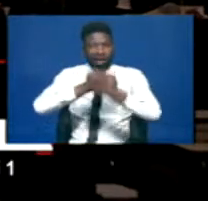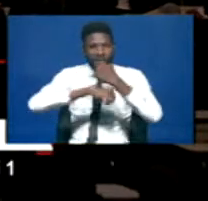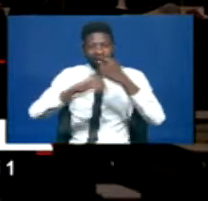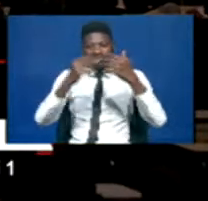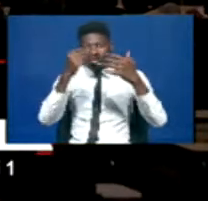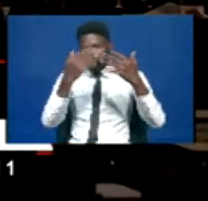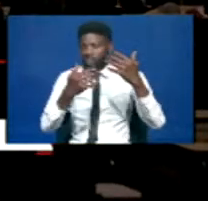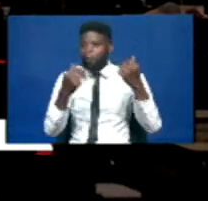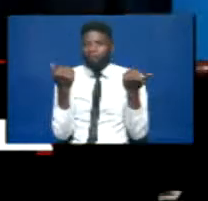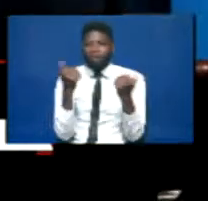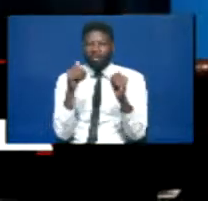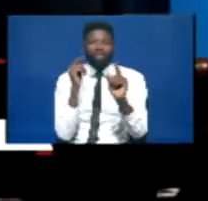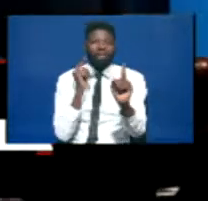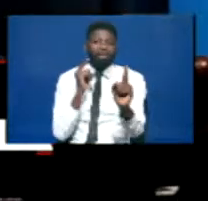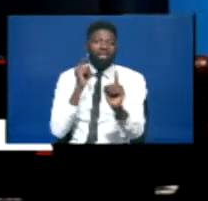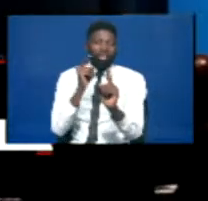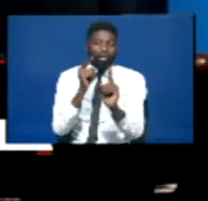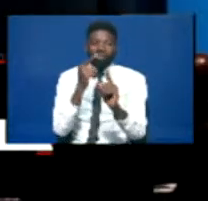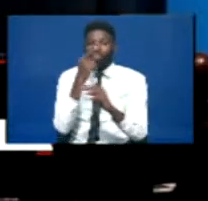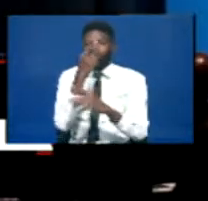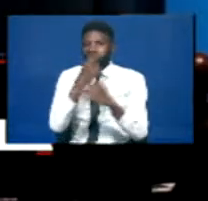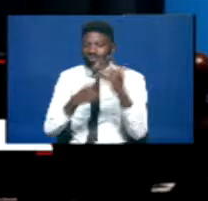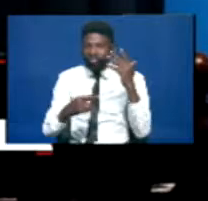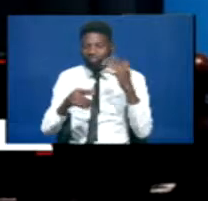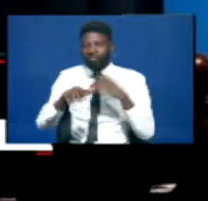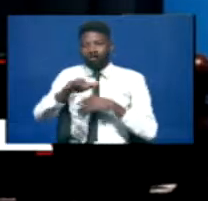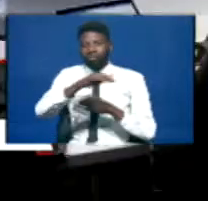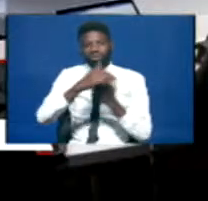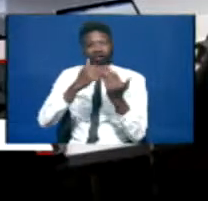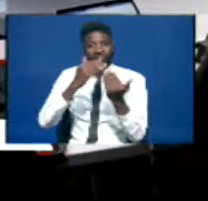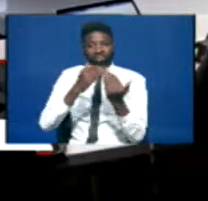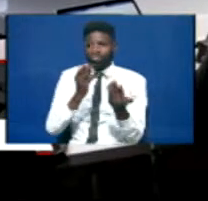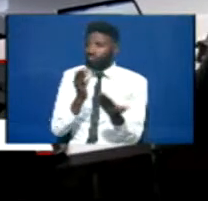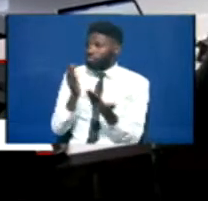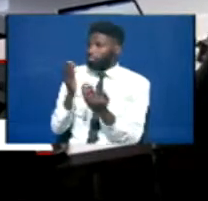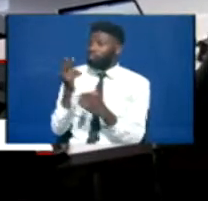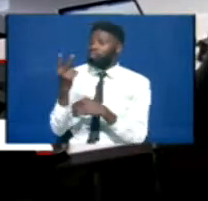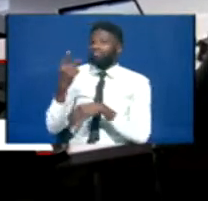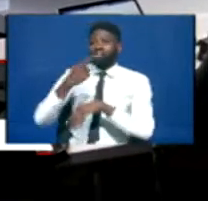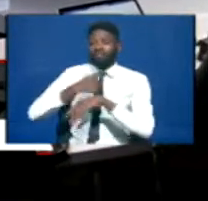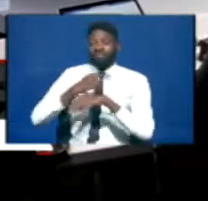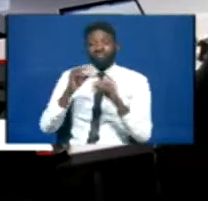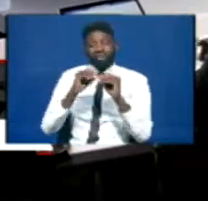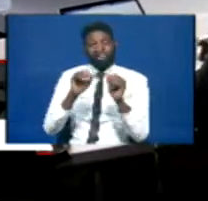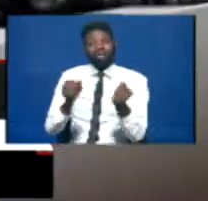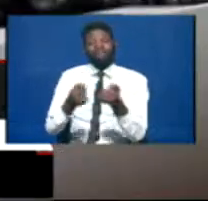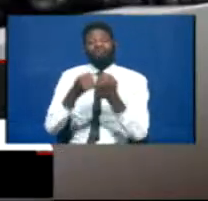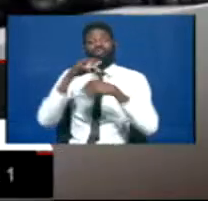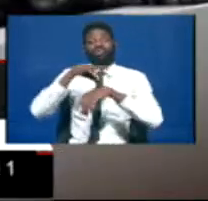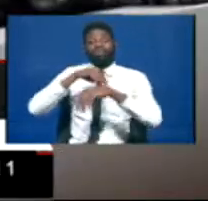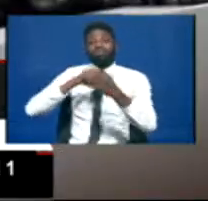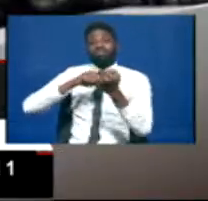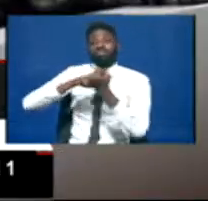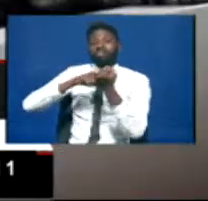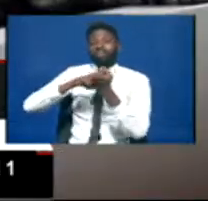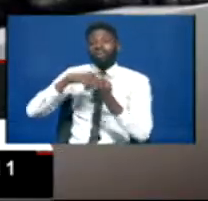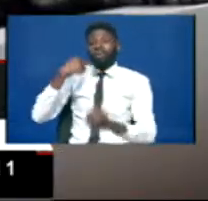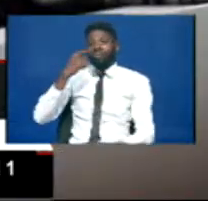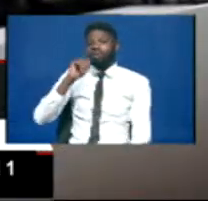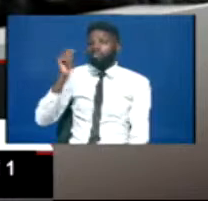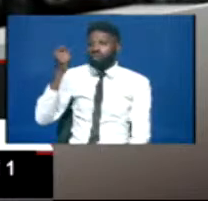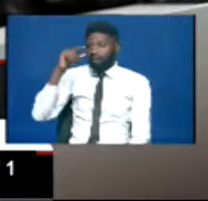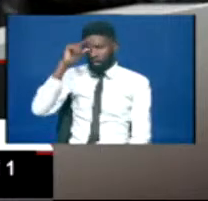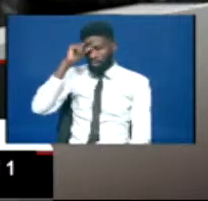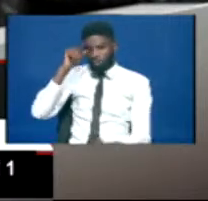mazingira. Hafla hiyo ya siku mbili iliyoandaliwa na Umoja wa Mataifa nchini Sweden kwa ufadhili wa serikali ya Kenya pia ilikuwa kigezo